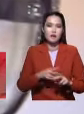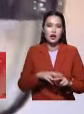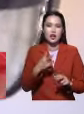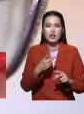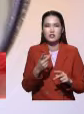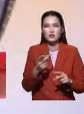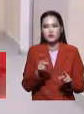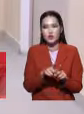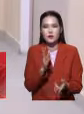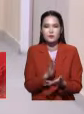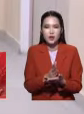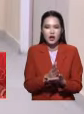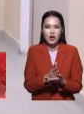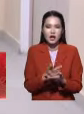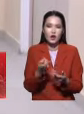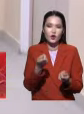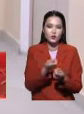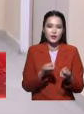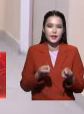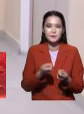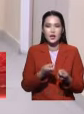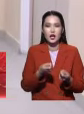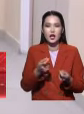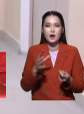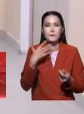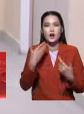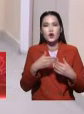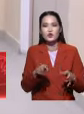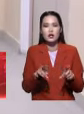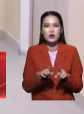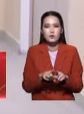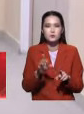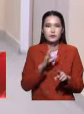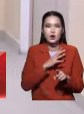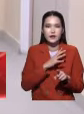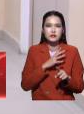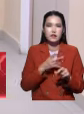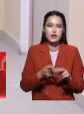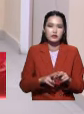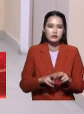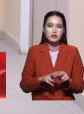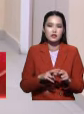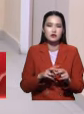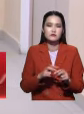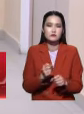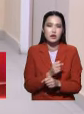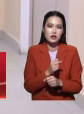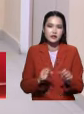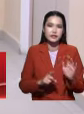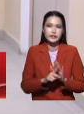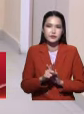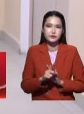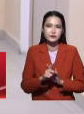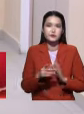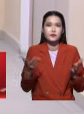енді жанжалдың. Сен мені былтырғы жылы әңгіме қылғансың деген әңгімеге тіреліп тұрды. Ол